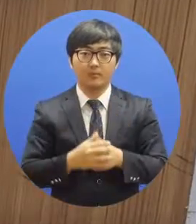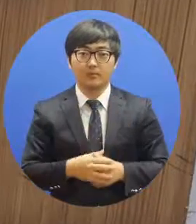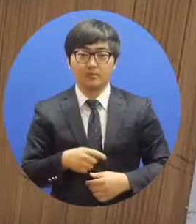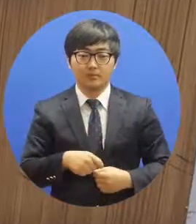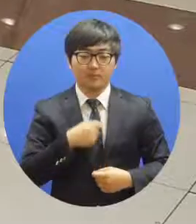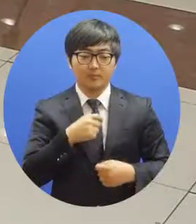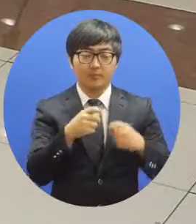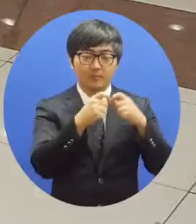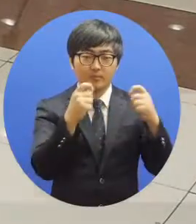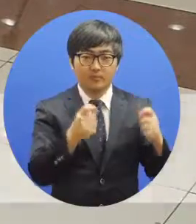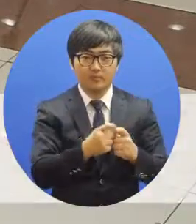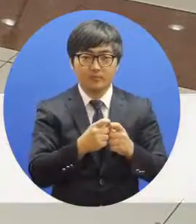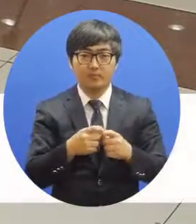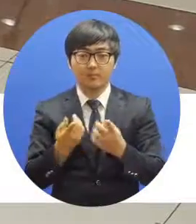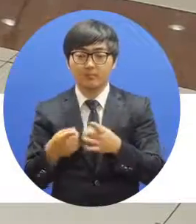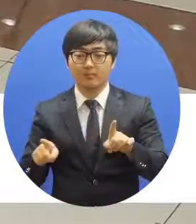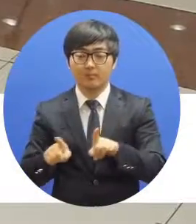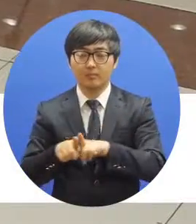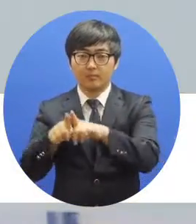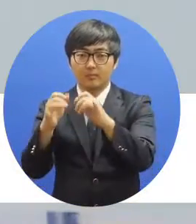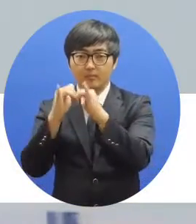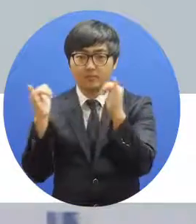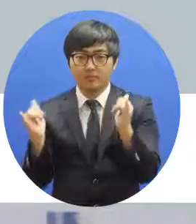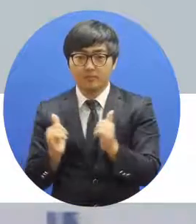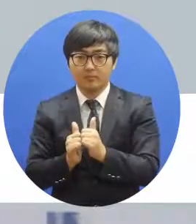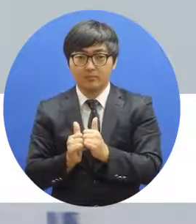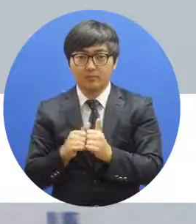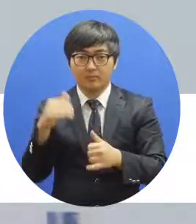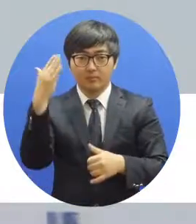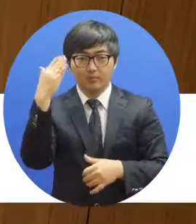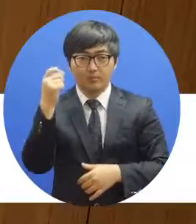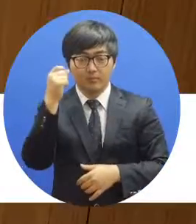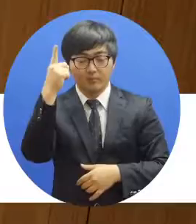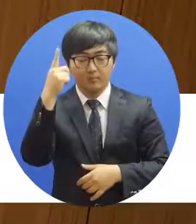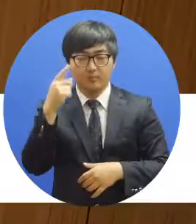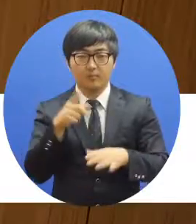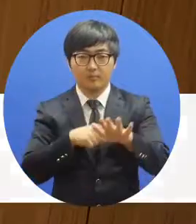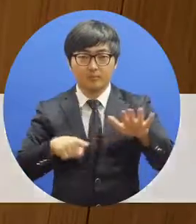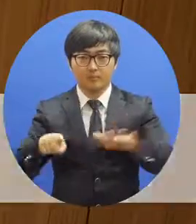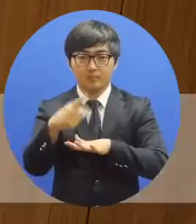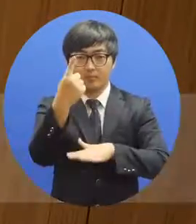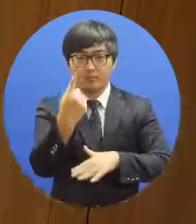정직한 개인, 더불어 사는 사회 등 국민의식 개혁에 앞장서 왔습니다.